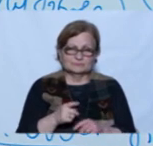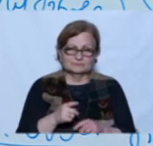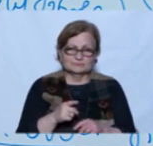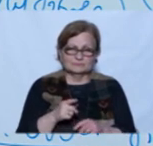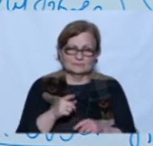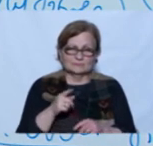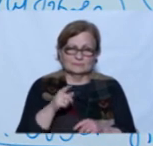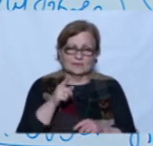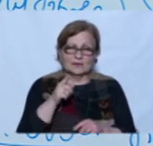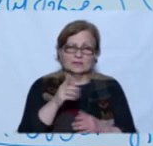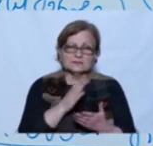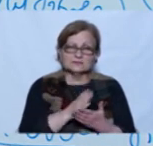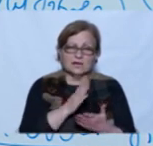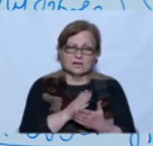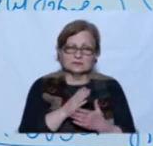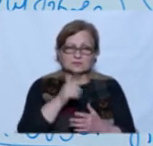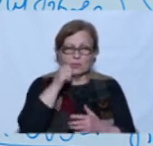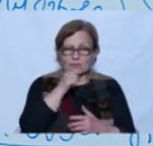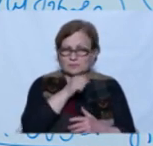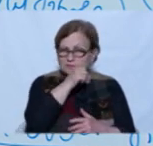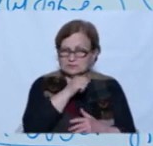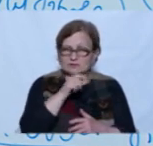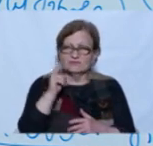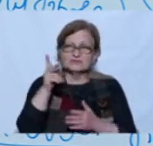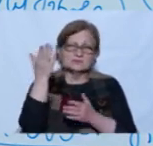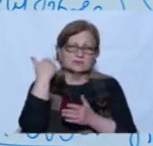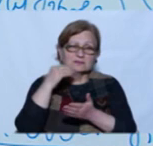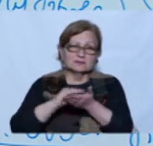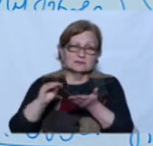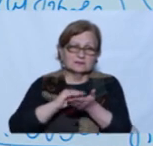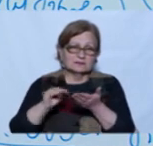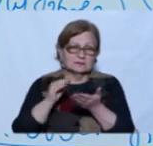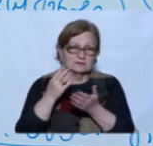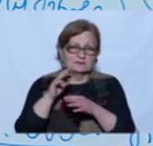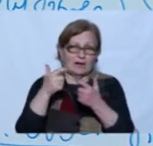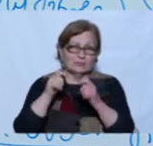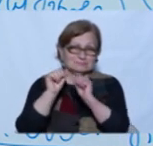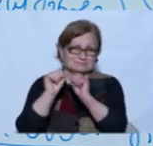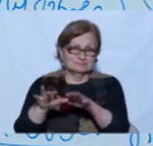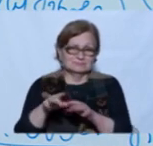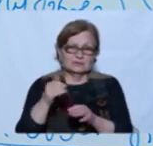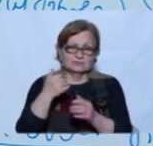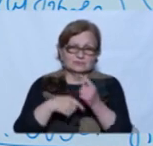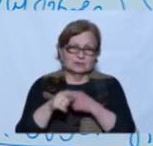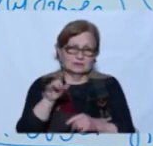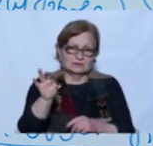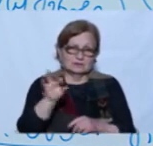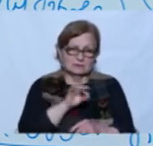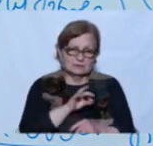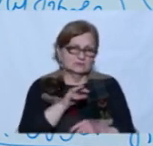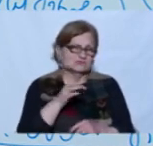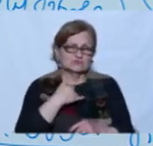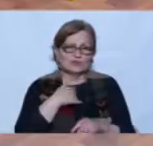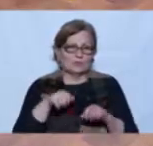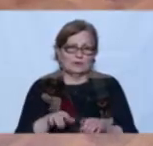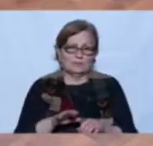კონფიდენციალური ინფორმაცია და შესაბამისად თავიანთი ნაშრომების ნახვის უფლება შეფასების შემდეგ მხოლოდ აბიტურიენტებს